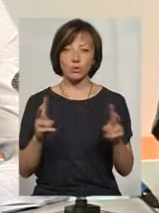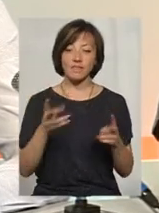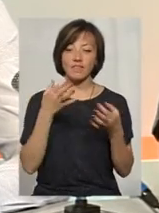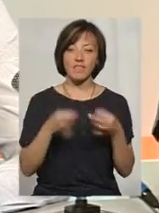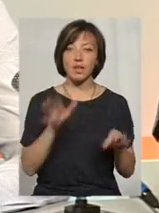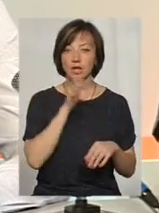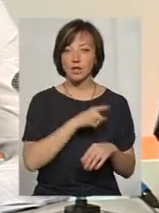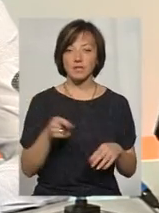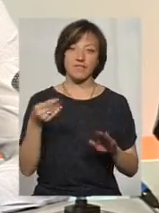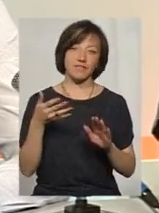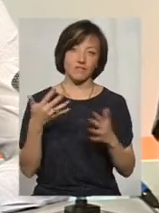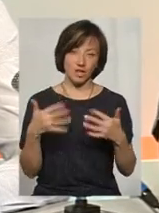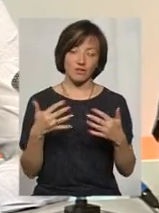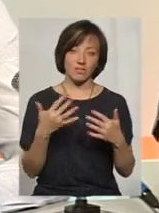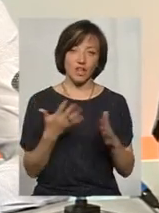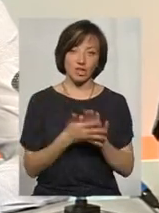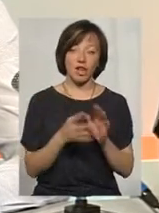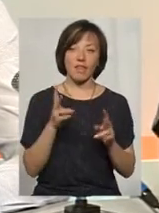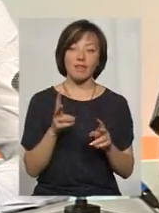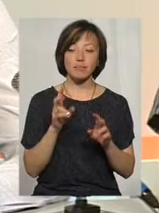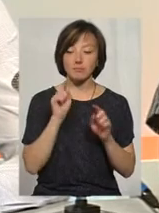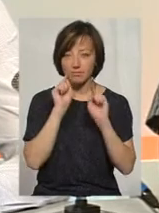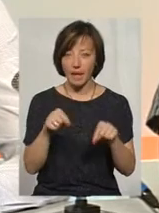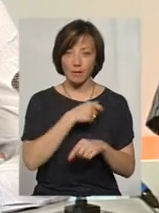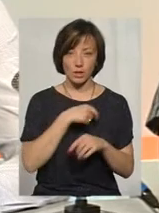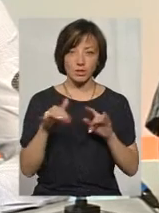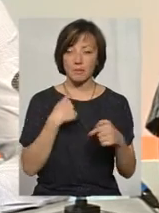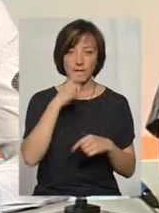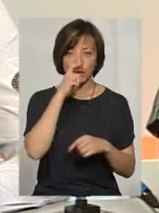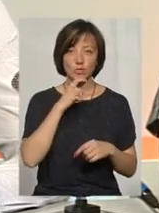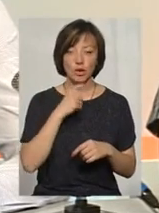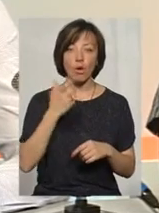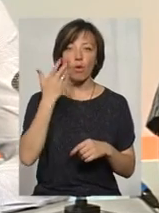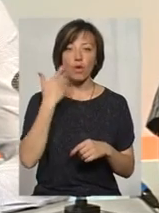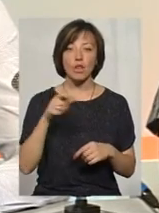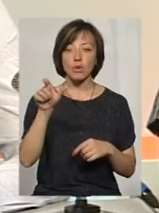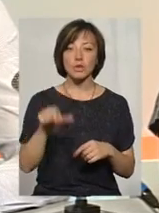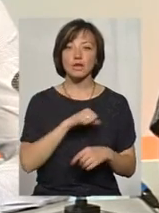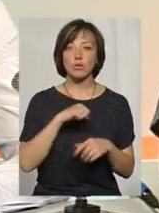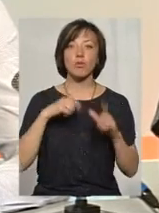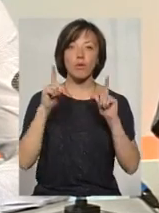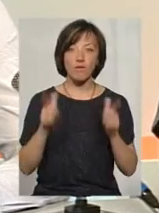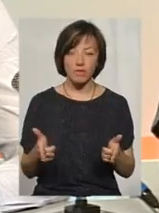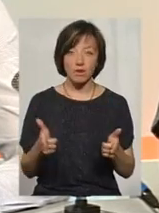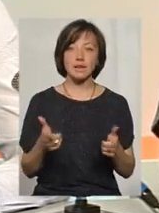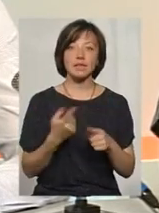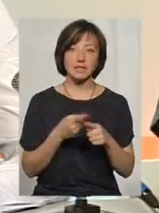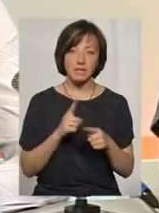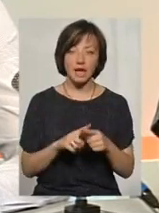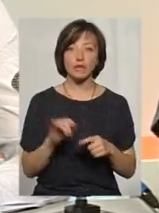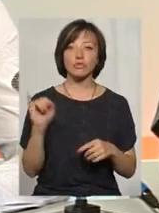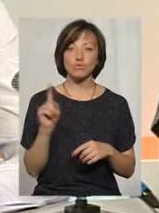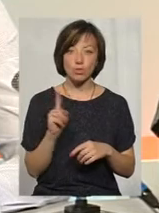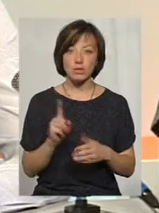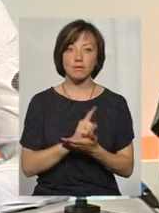час витрачає на депутатську діяльність. І тому мені не зрозуміло, коли людина добровільно пішла на це і